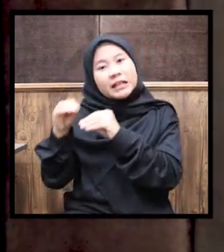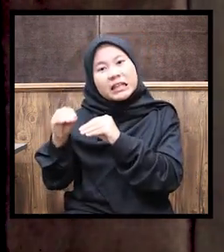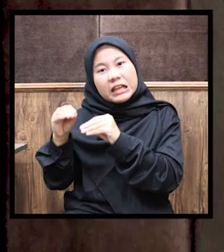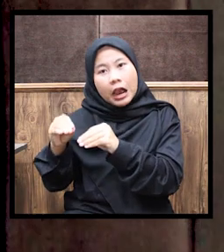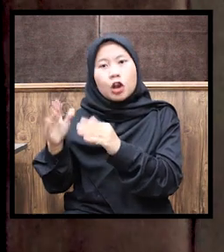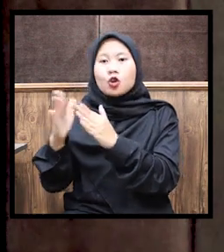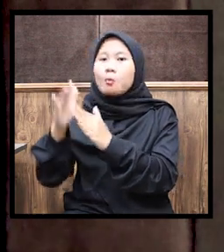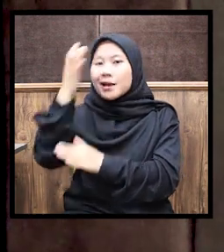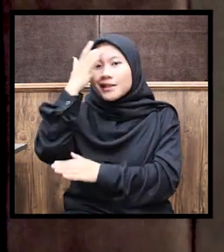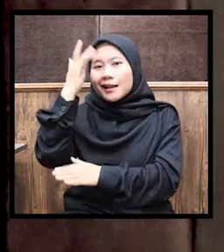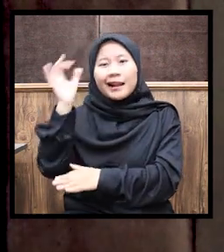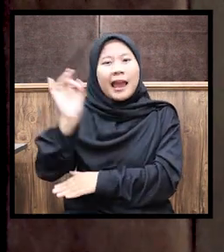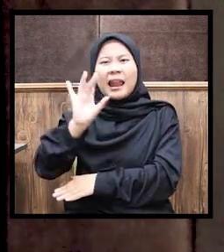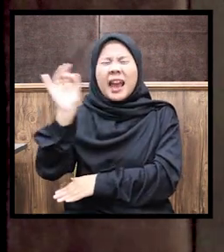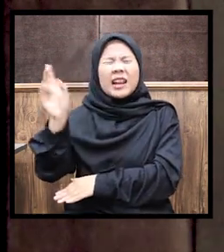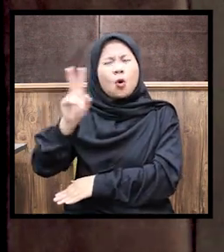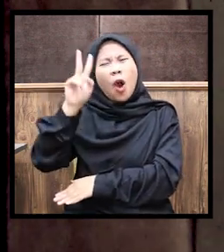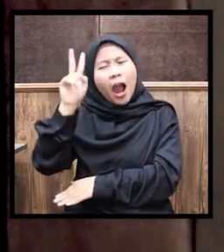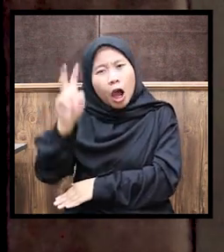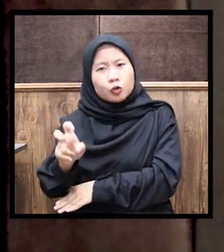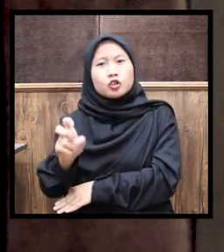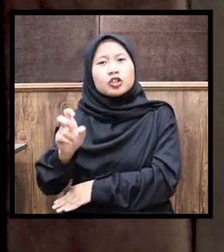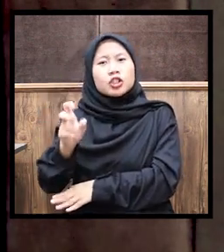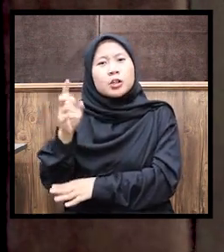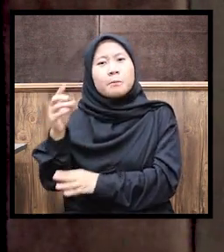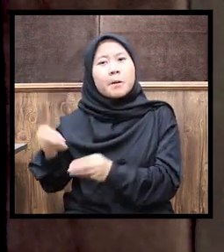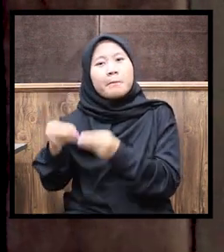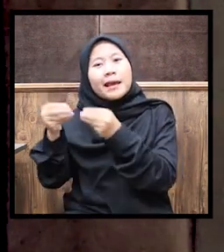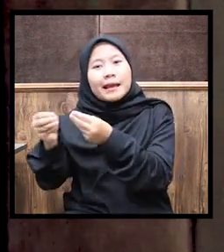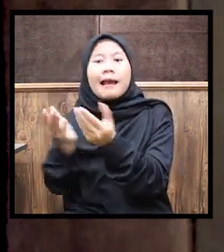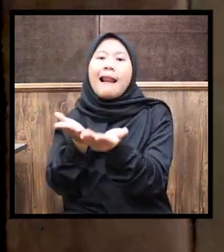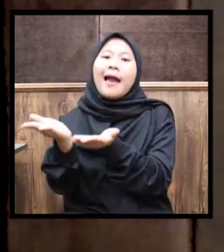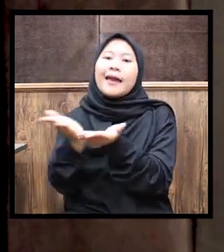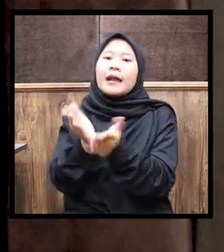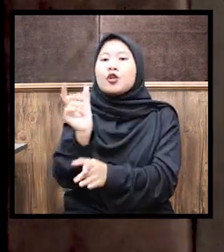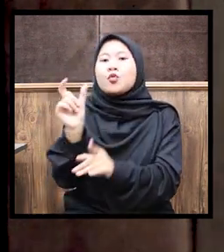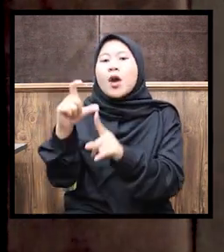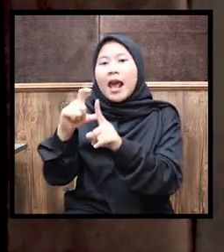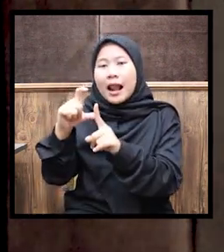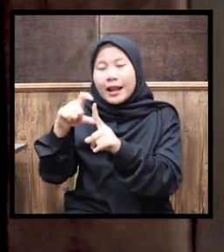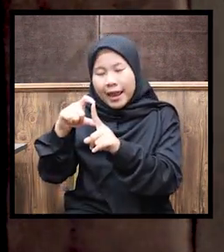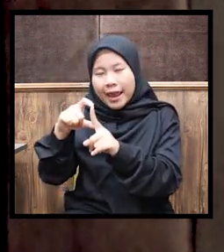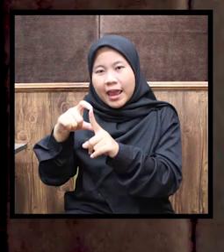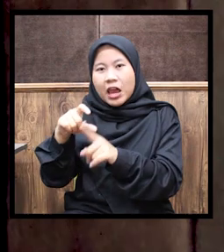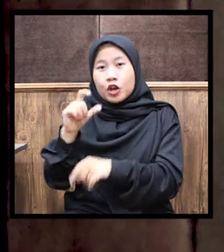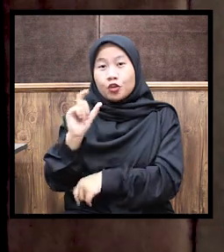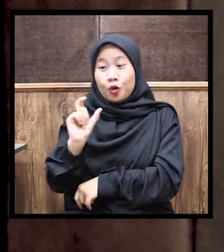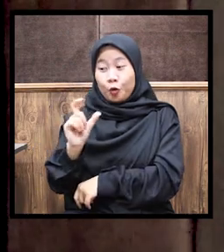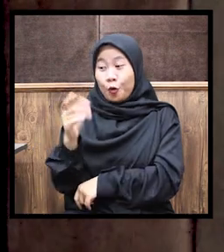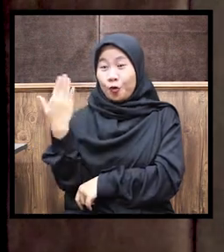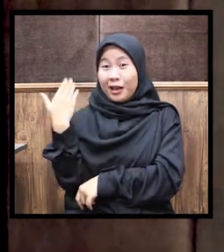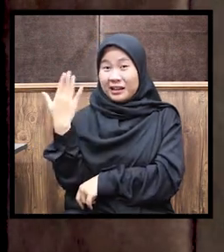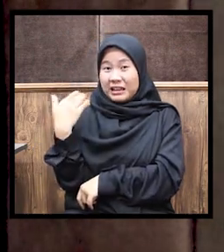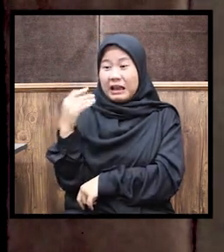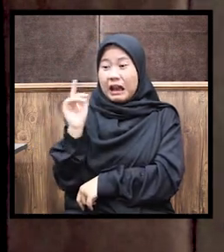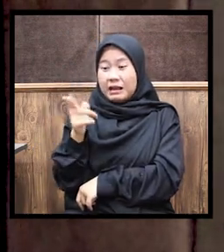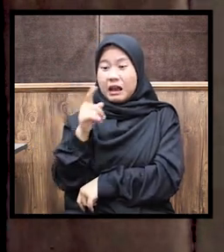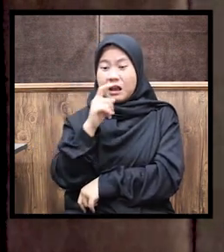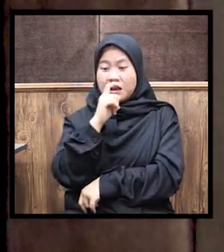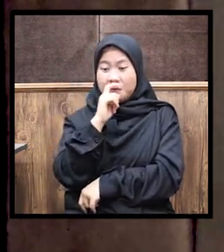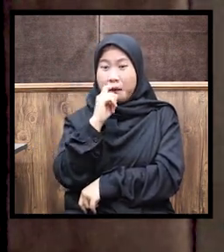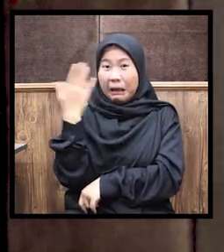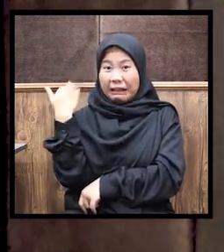ternyata harus ada seperti itu karena salah satu contoh tadi ketika ada istilahnya salah sasaran ya ketika bapak